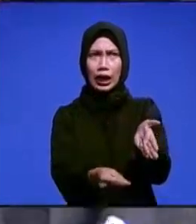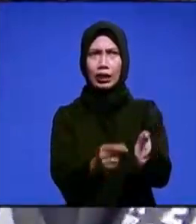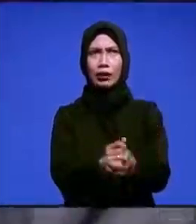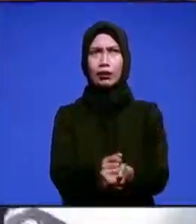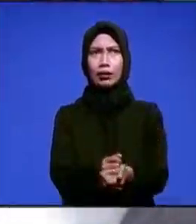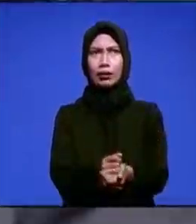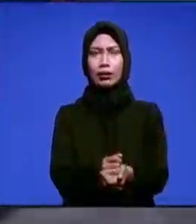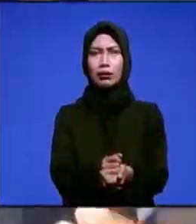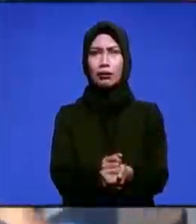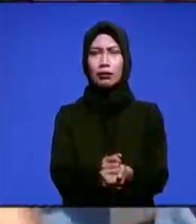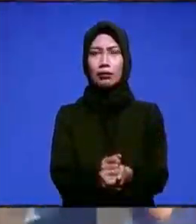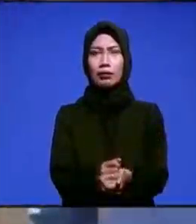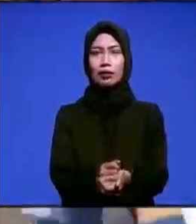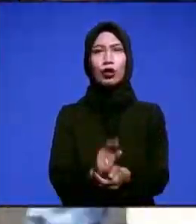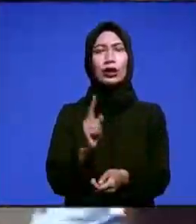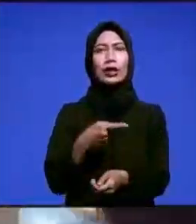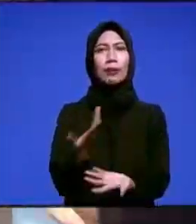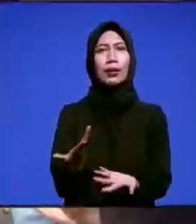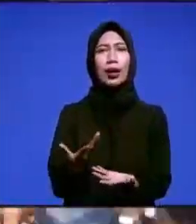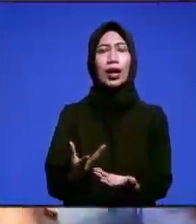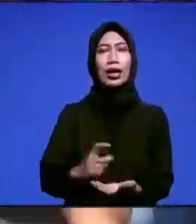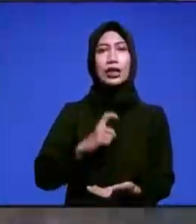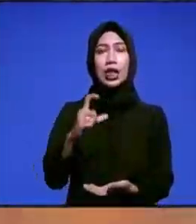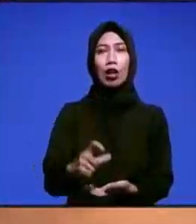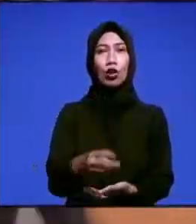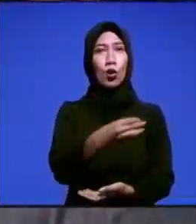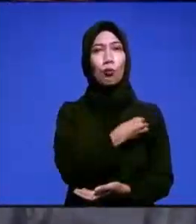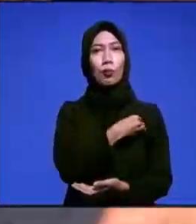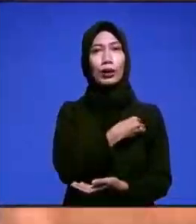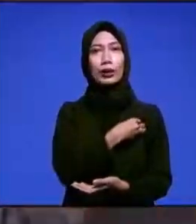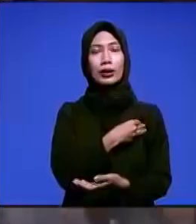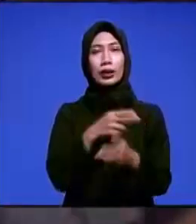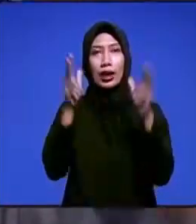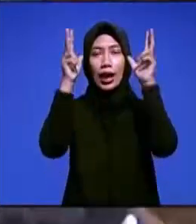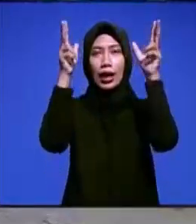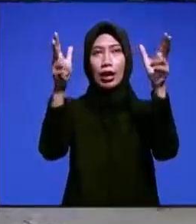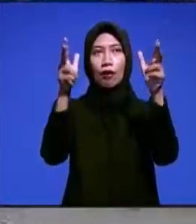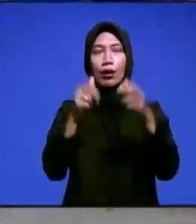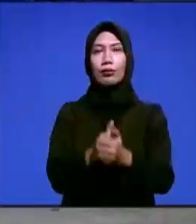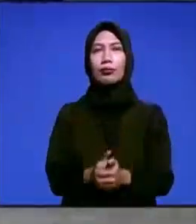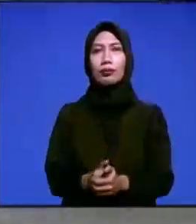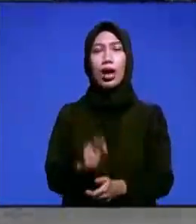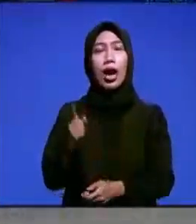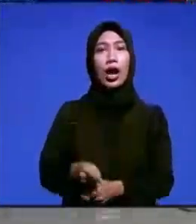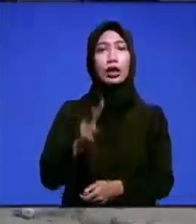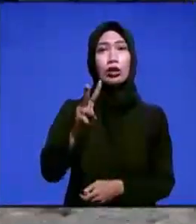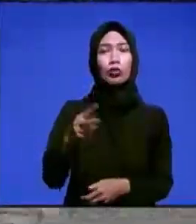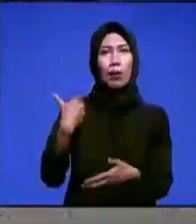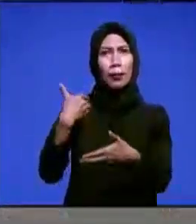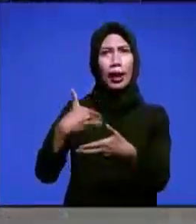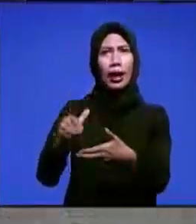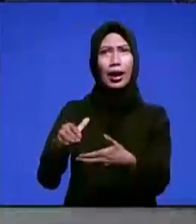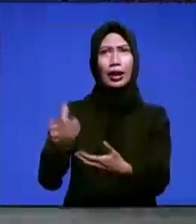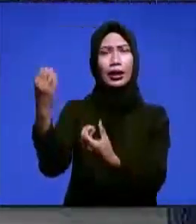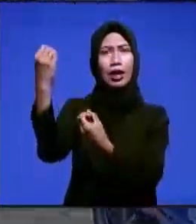ditumpangi Cabub dan Cawabub Karawang, Selika Nurahdiana, dan Aep Saipulo. Setidaknya ada dua pelanggaran yang membuat petugas